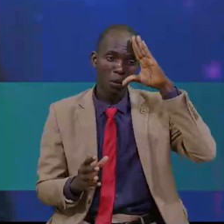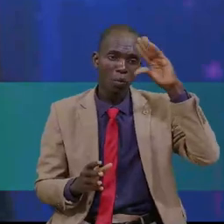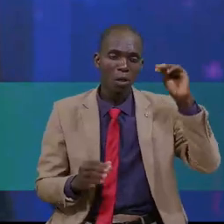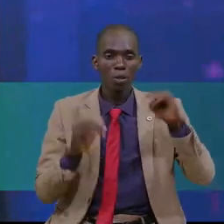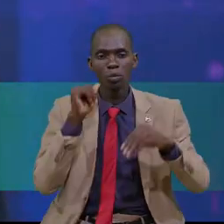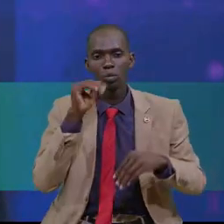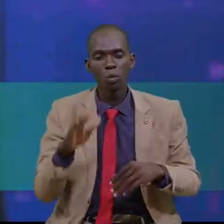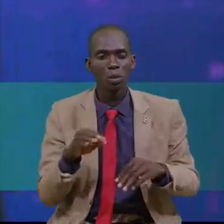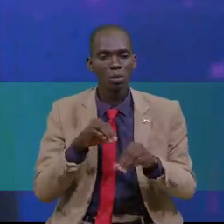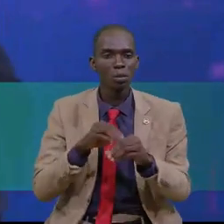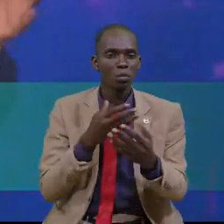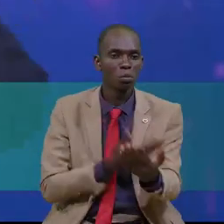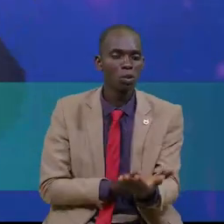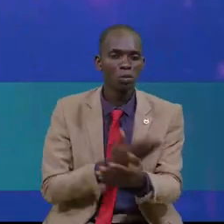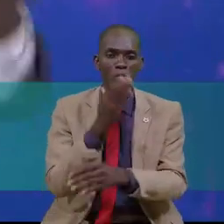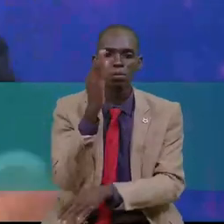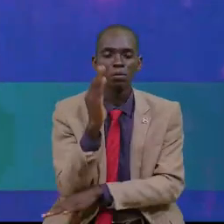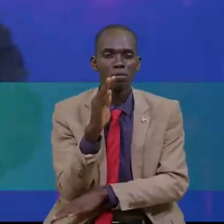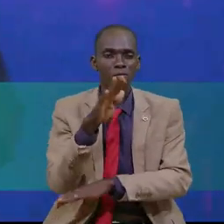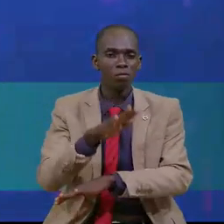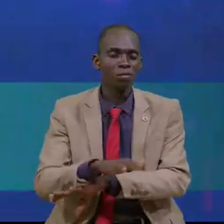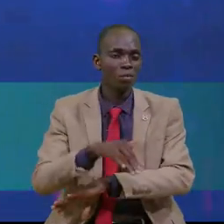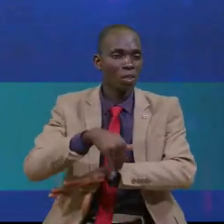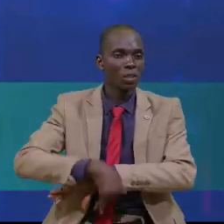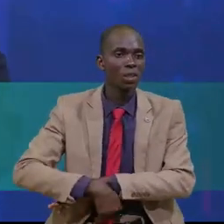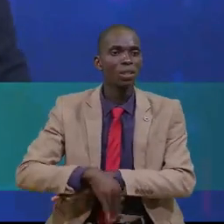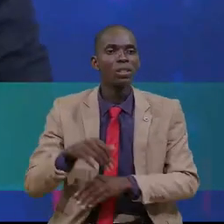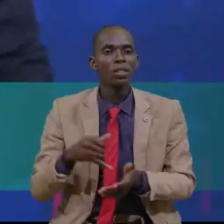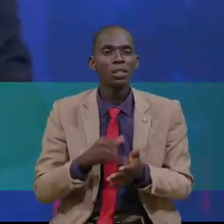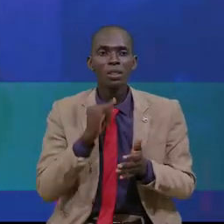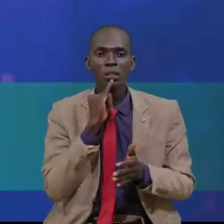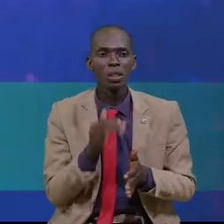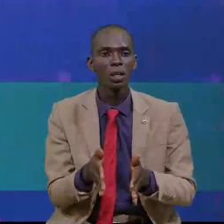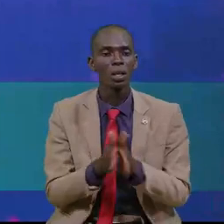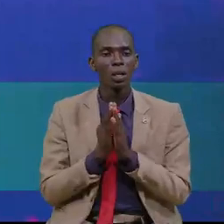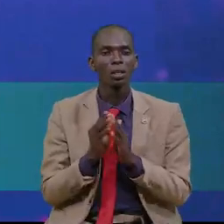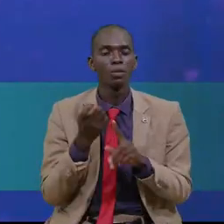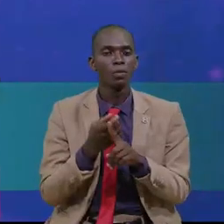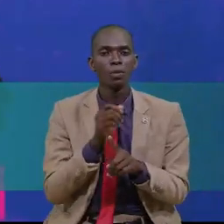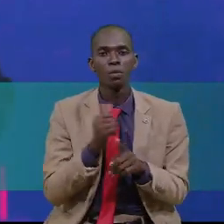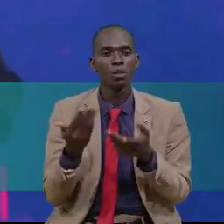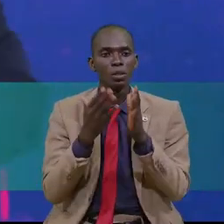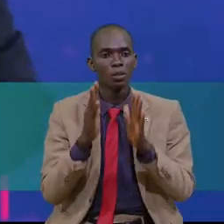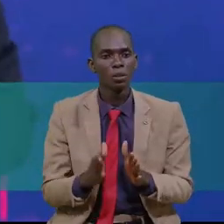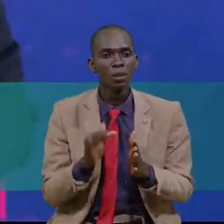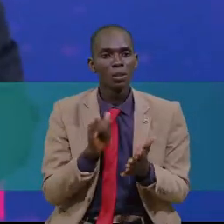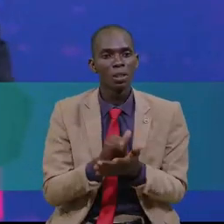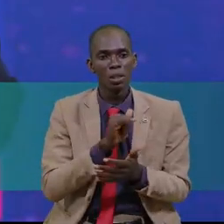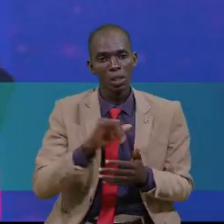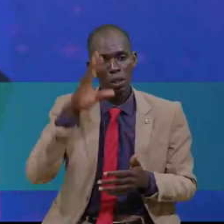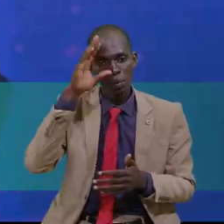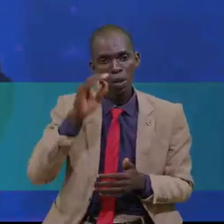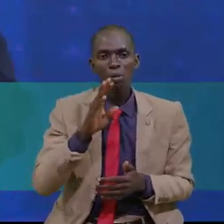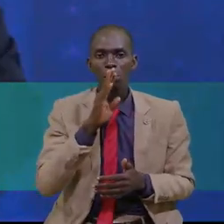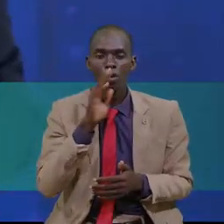ou femmes, le matin, dans l'après-midi, ce qu'on demande des dispensateurs, c'est